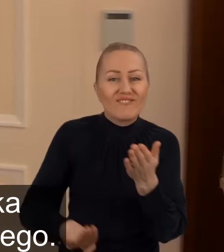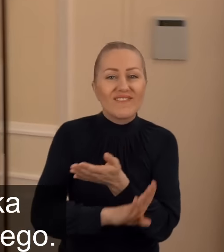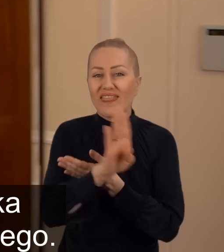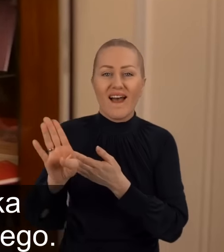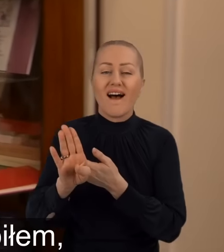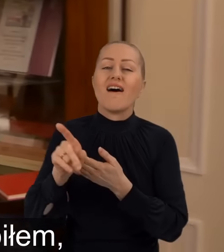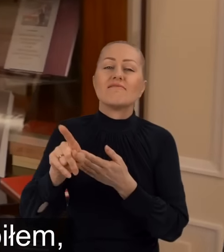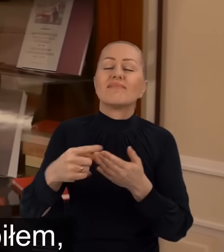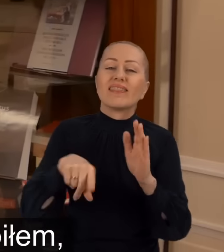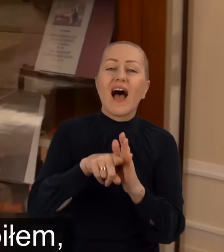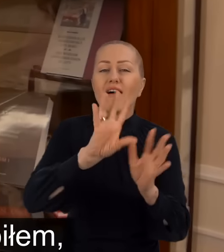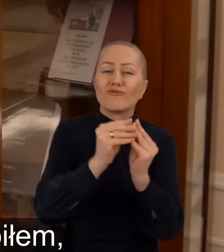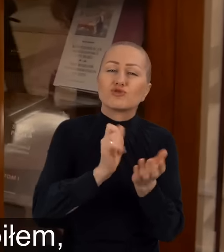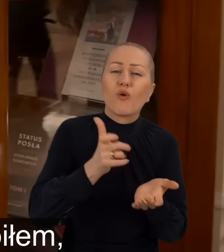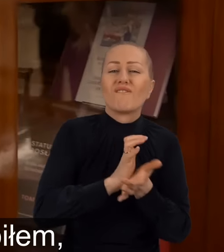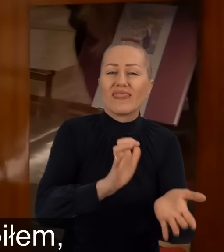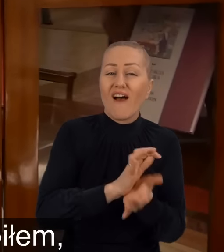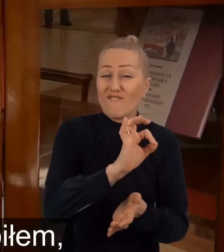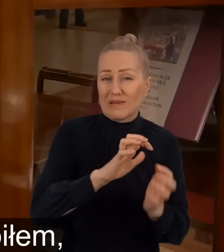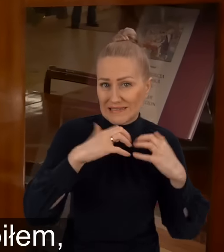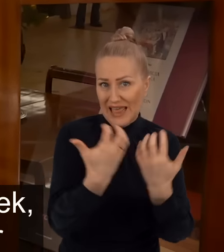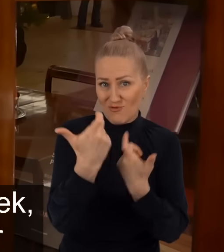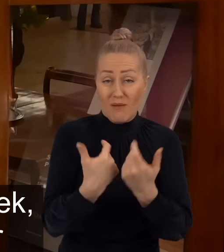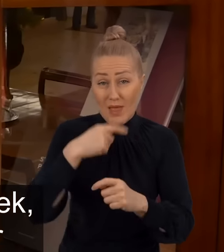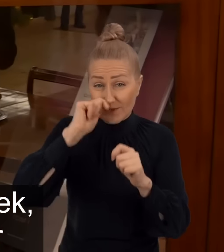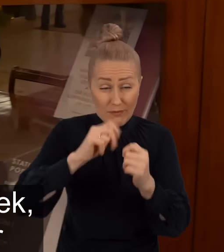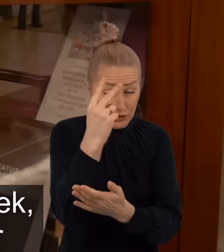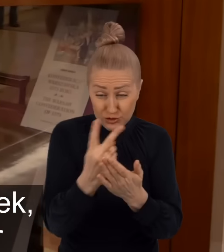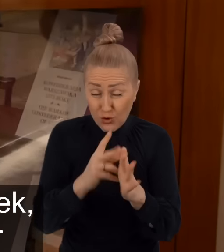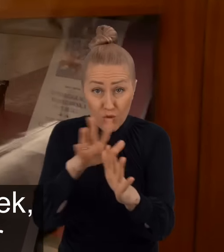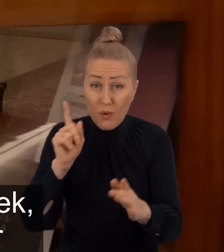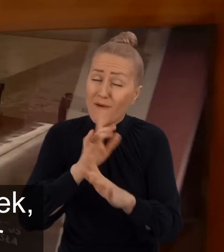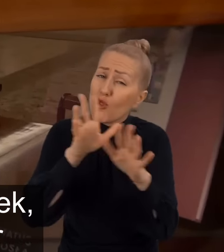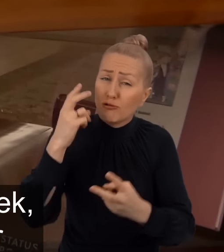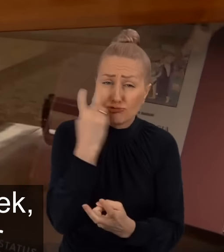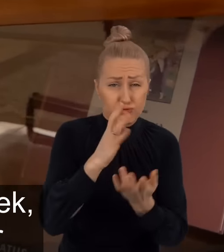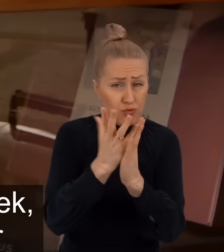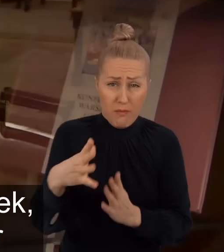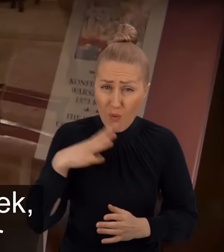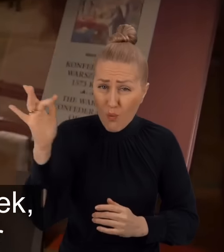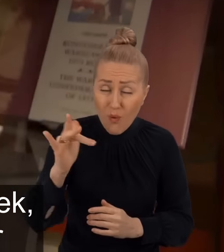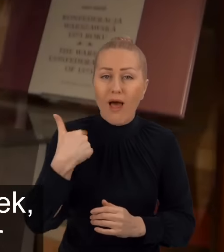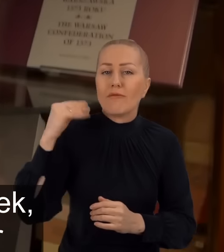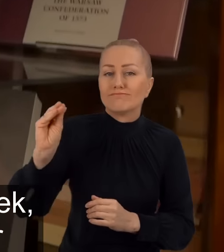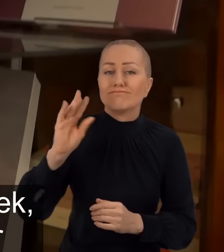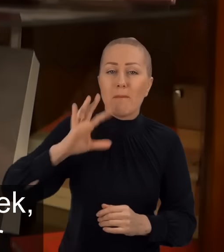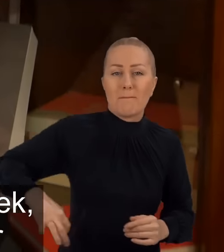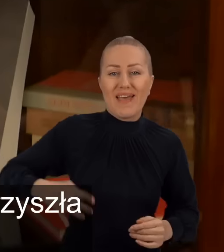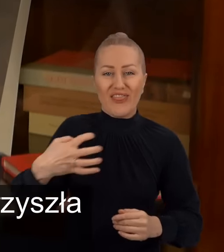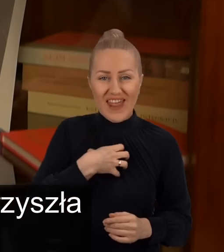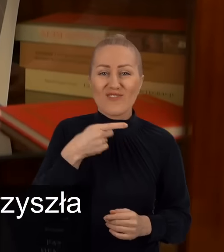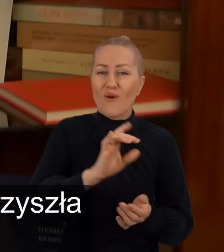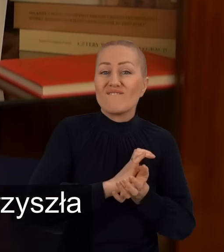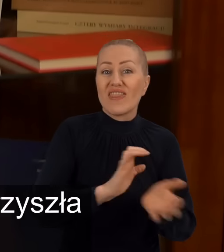sejmowego. Ja już ją tak gruntownie przetrzebiłem, bo tu było tyle ciekawych książek, że poprosiłem panią dyrektor